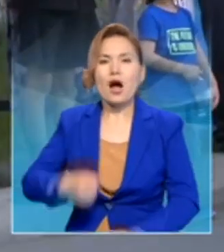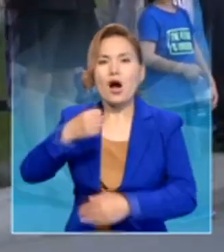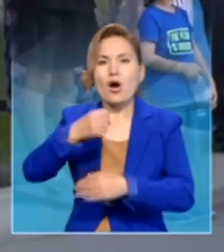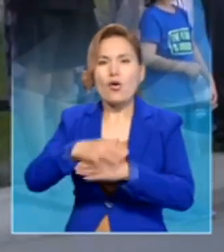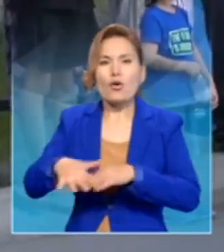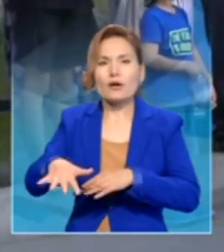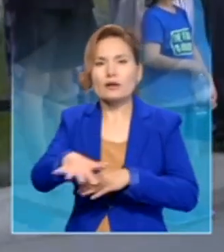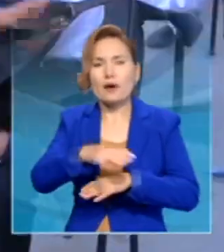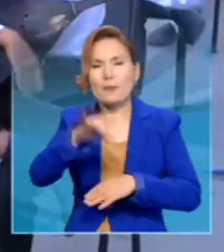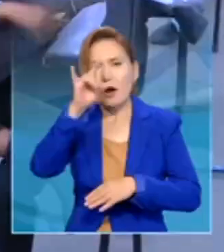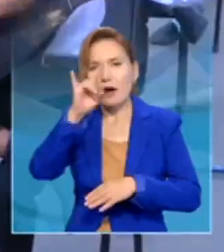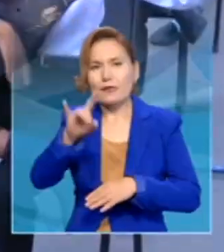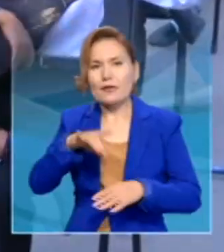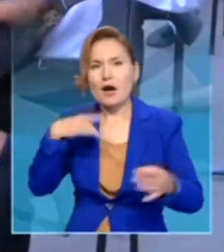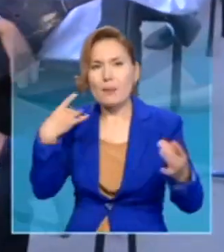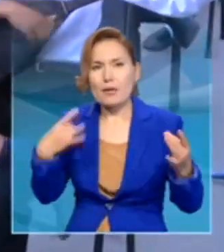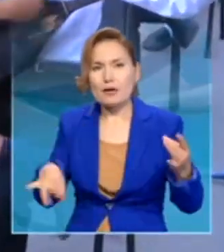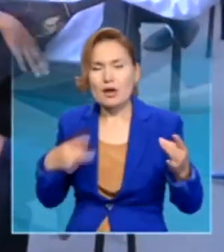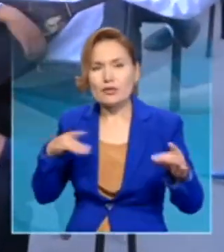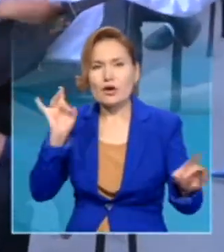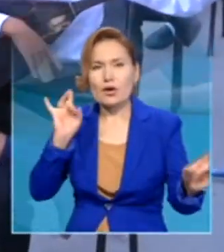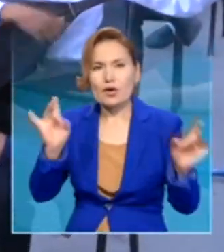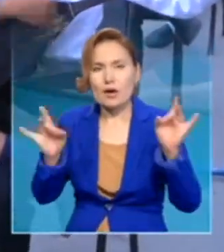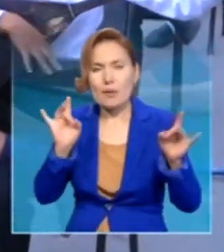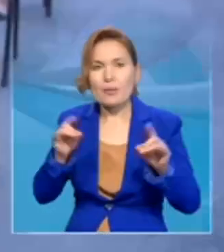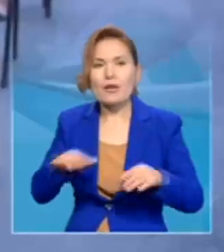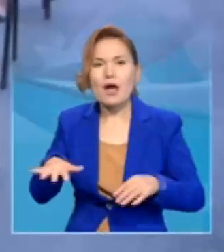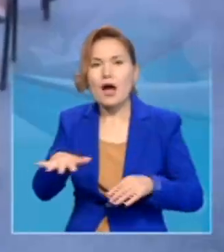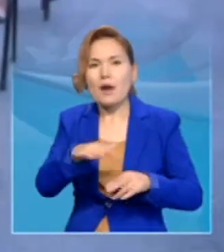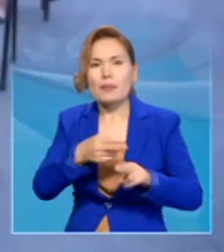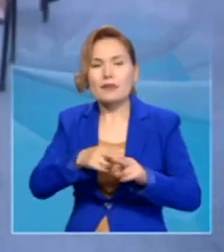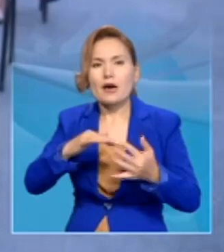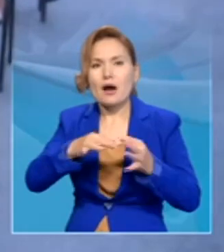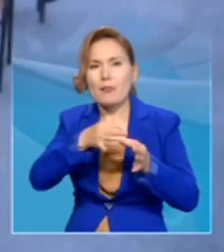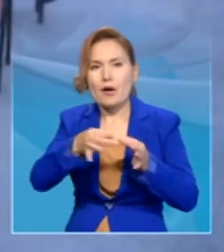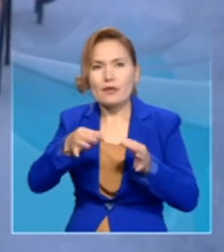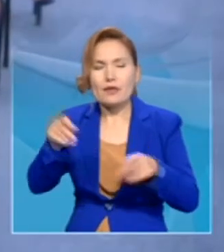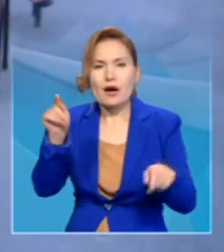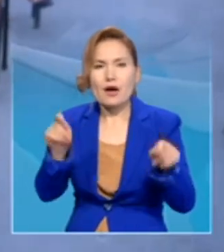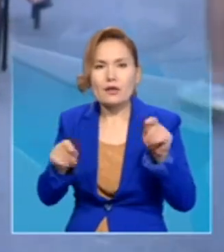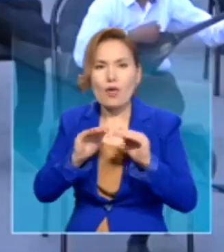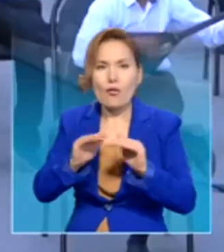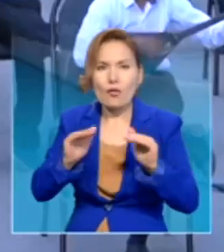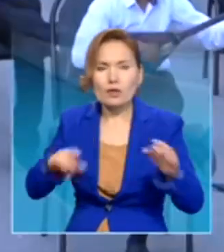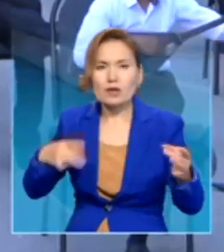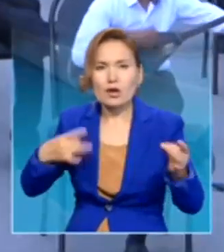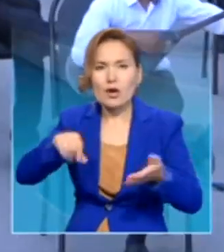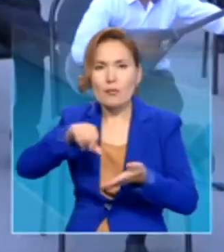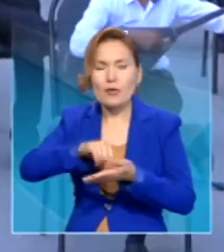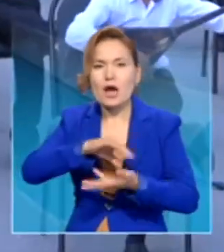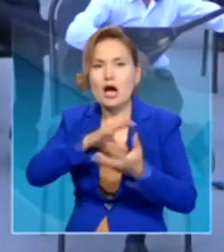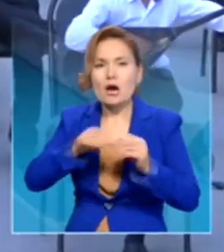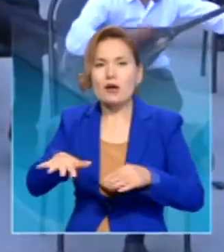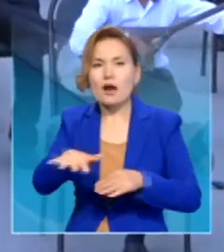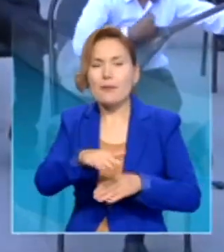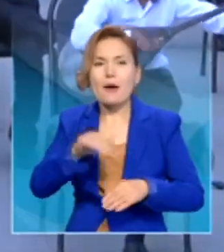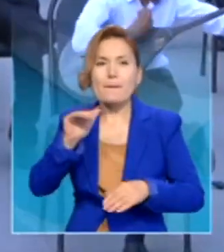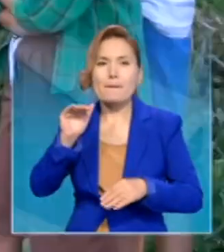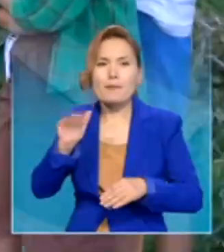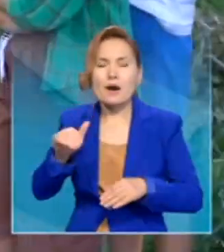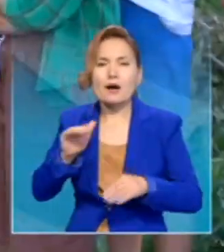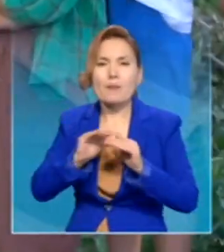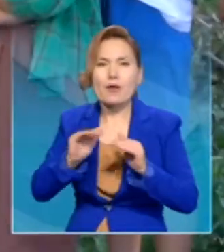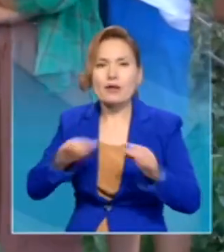Орталық алаңда Қазақтың қара домбырасын күмбірлеткен Ескелді аудандағы елді мекендерден жиналған оқушылар. Жалпы ауданда 1000-нан астам